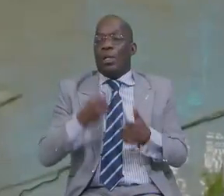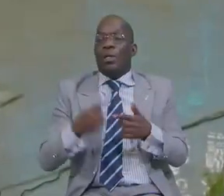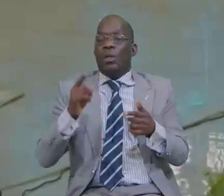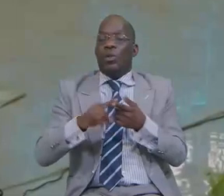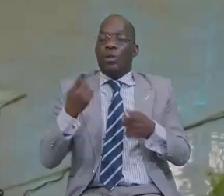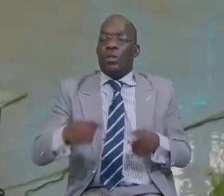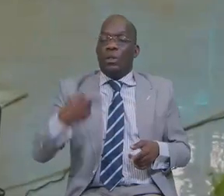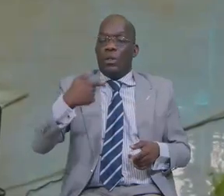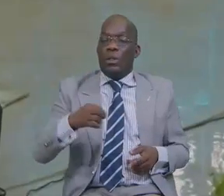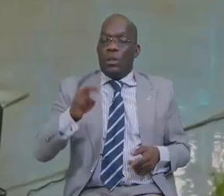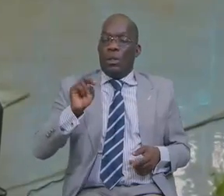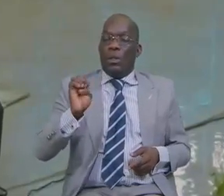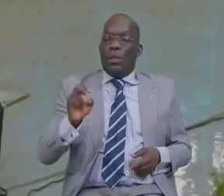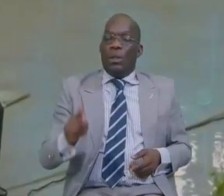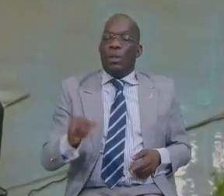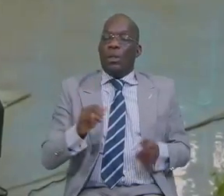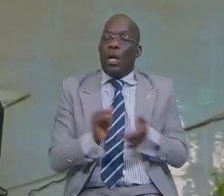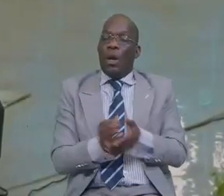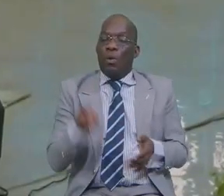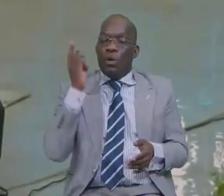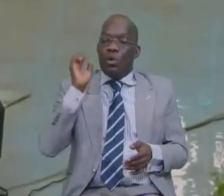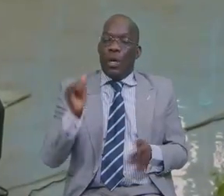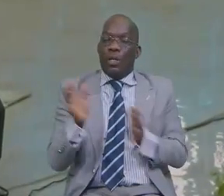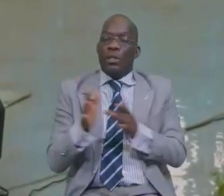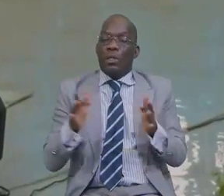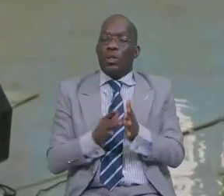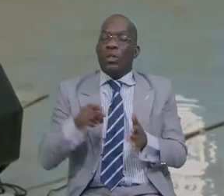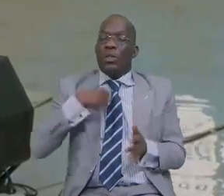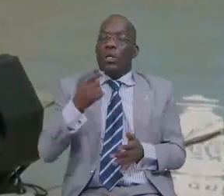Juifs d'abord, c'est pourquoi Jésus a dit ce qu'il a dit.